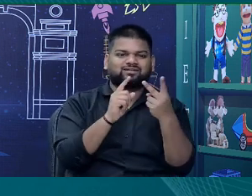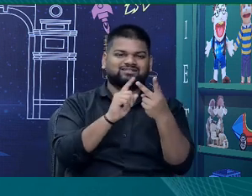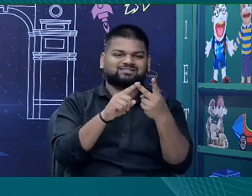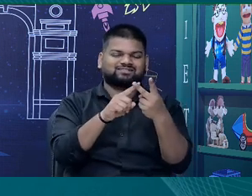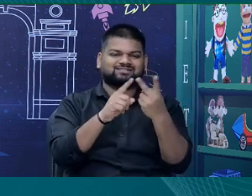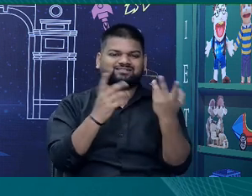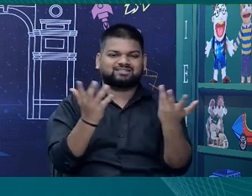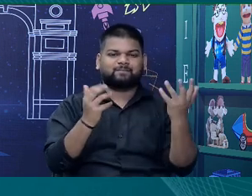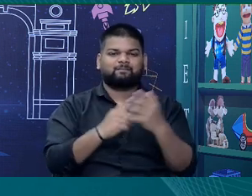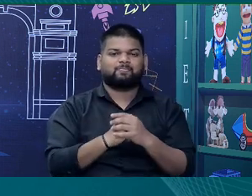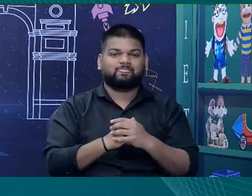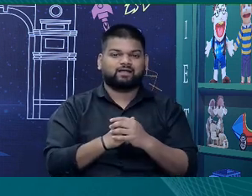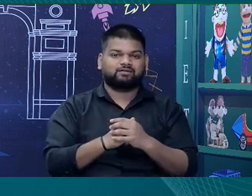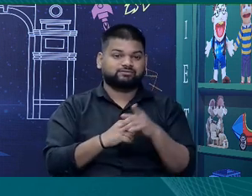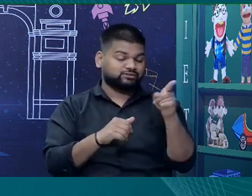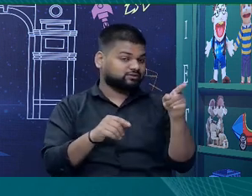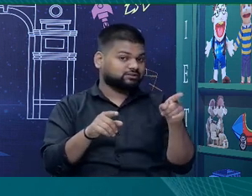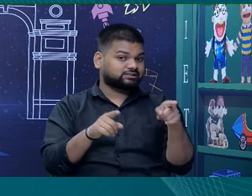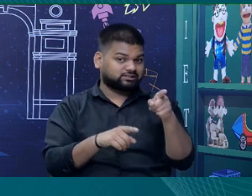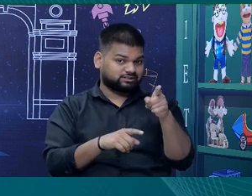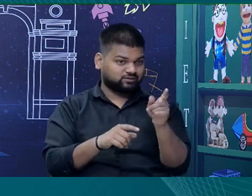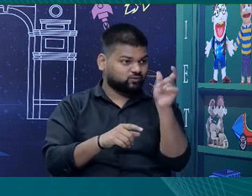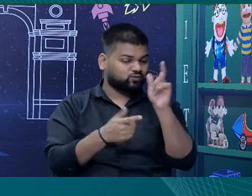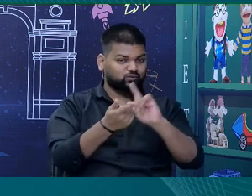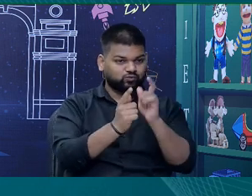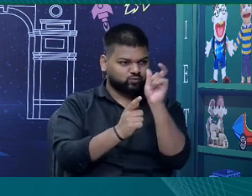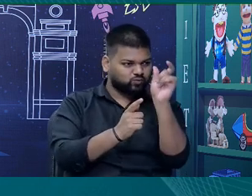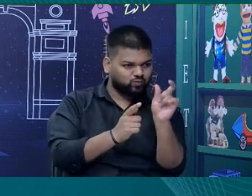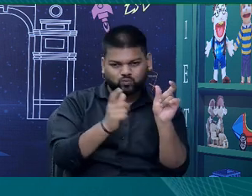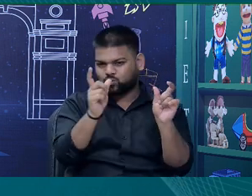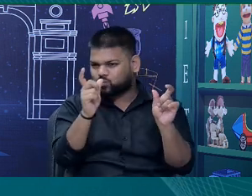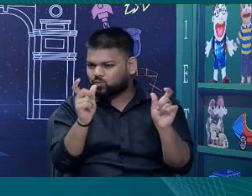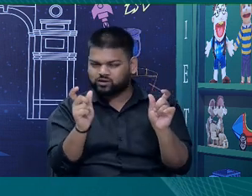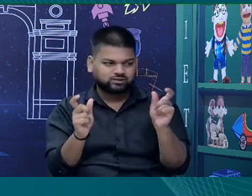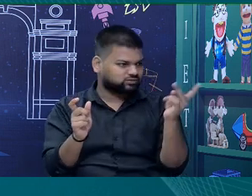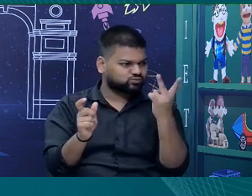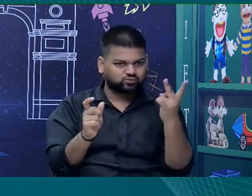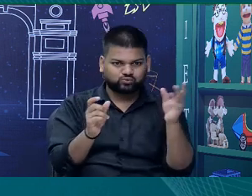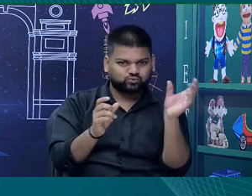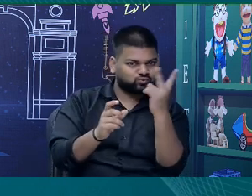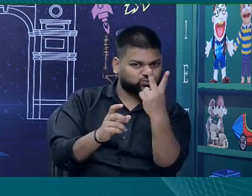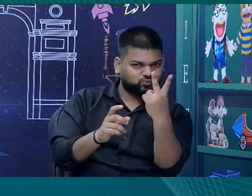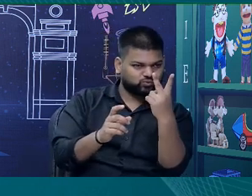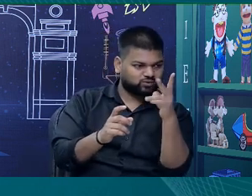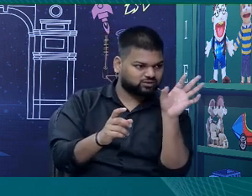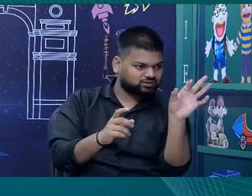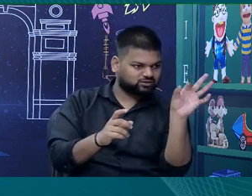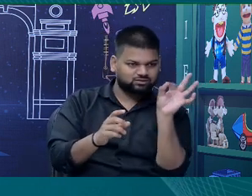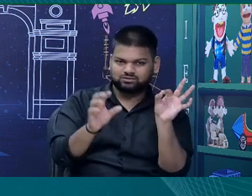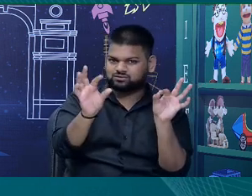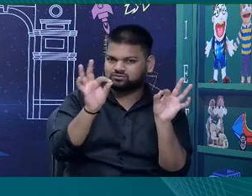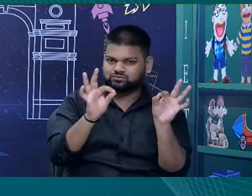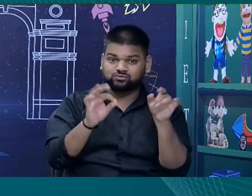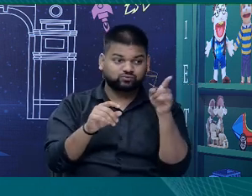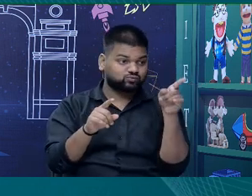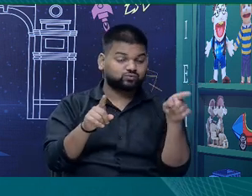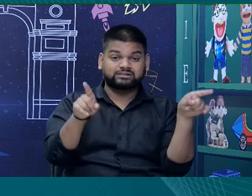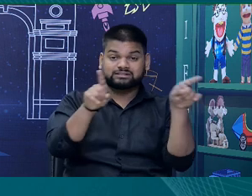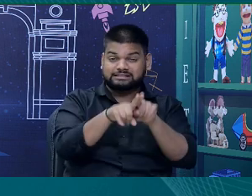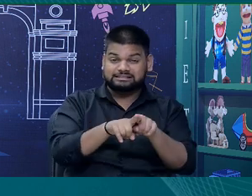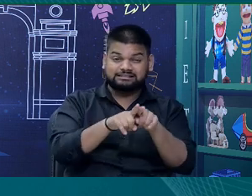पैर ऑफ टर्म्स एन लाइक और अनलाइक आपको दो टर्म्स दी गई है पर्स हैं आपको आईडेंटिफाई करना है की कौन सा लाइक है कौन सा